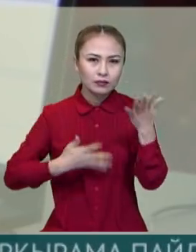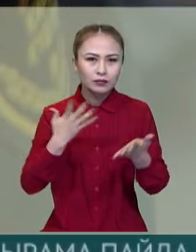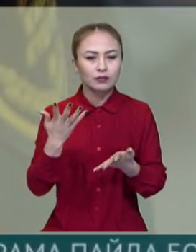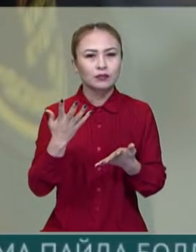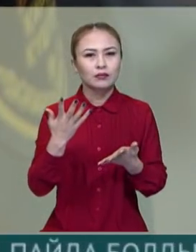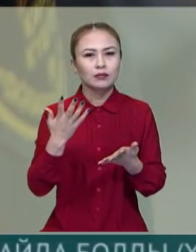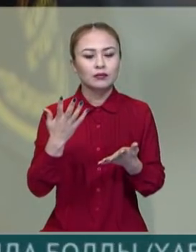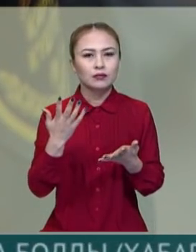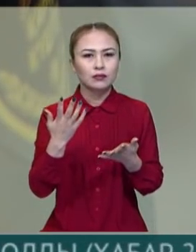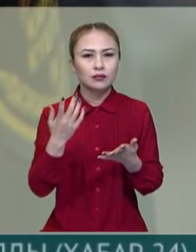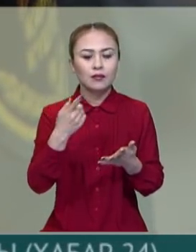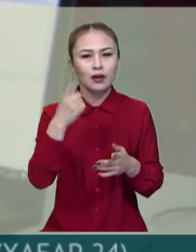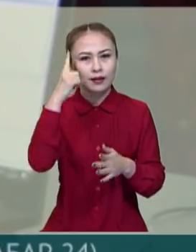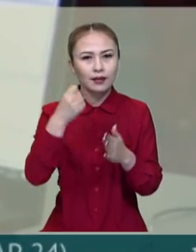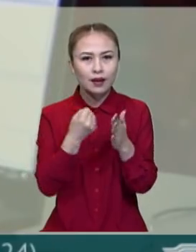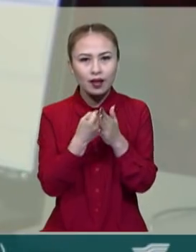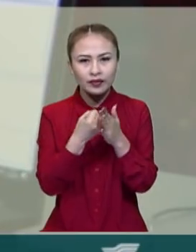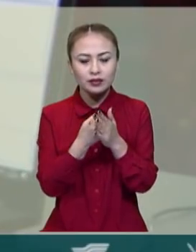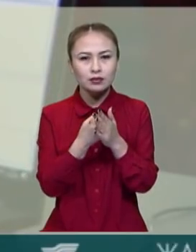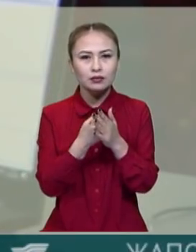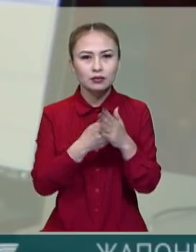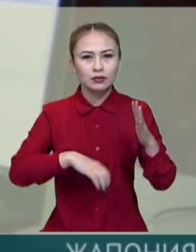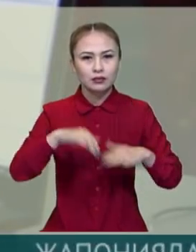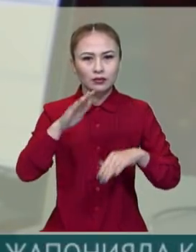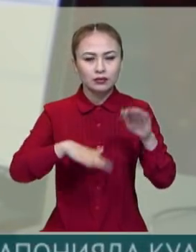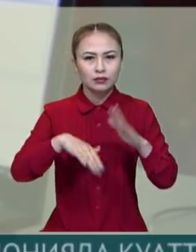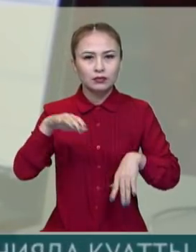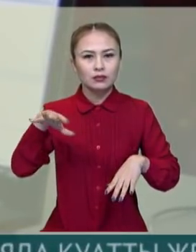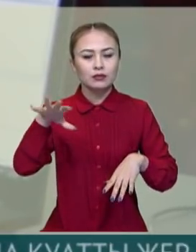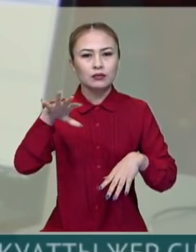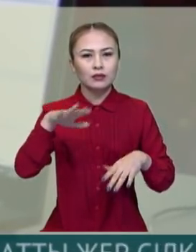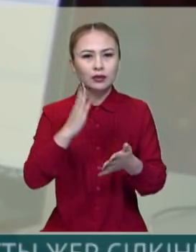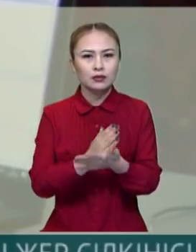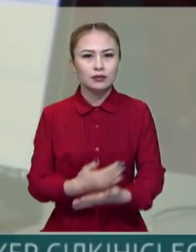дене тынысы, қан қысымы, осын қолға, саусақтарға келетін бар.